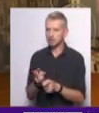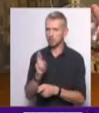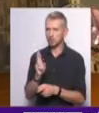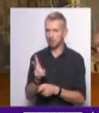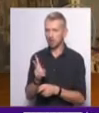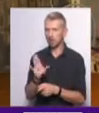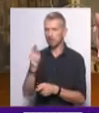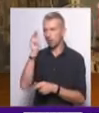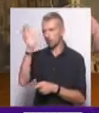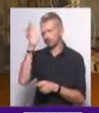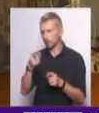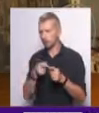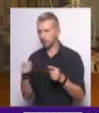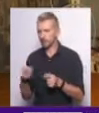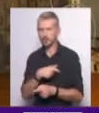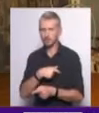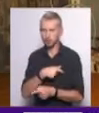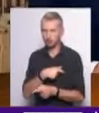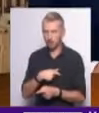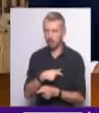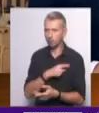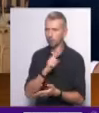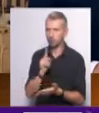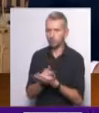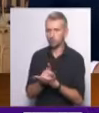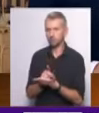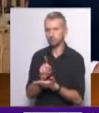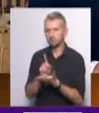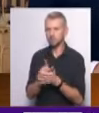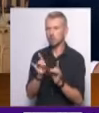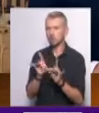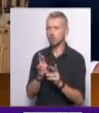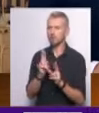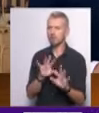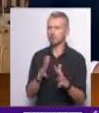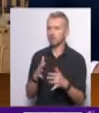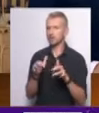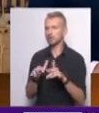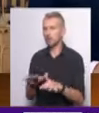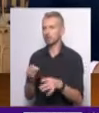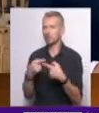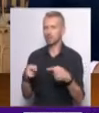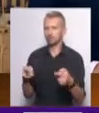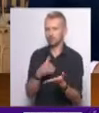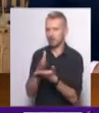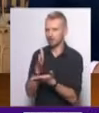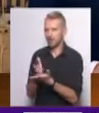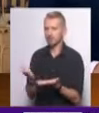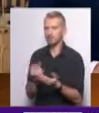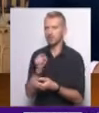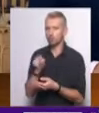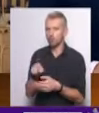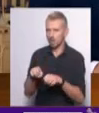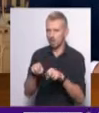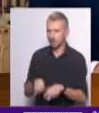в освітньому процесі, звичайно, депутати обов'язково мають розповідати про те, яким чином відбувається діяльність, та про інші аспекти, в яких вони